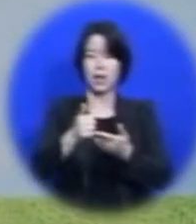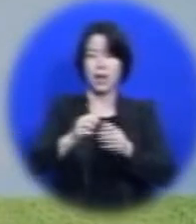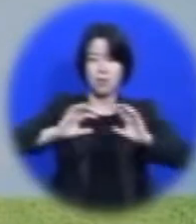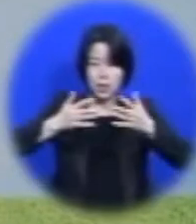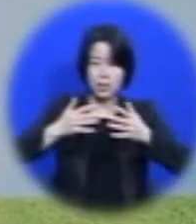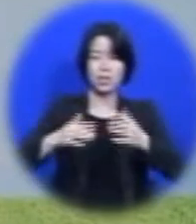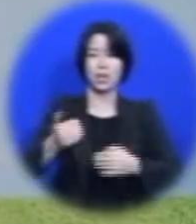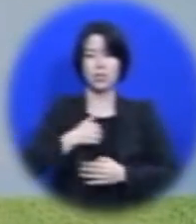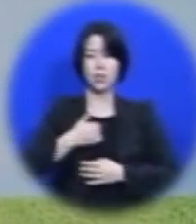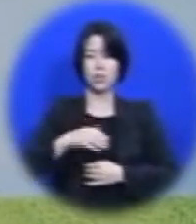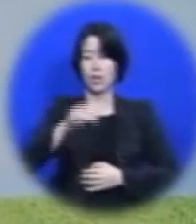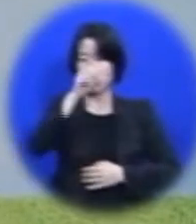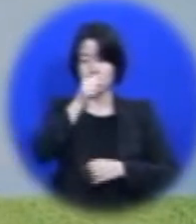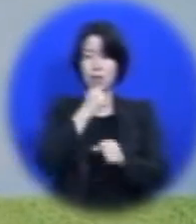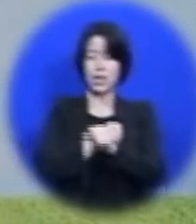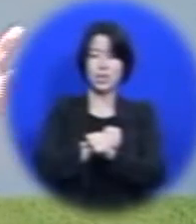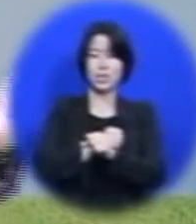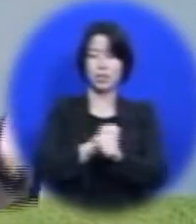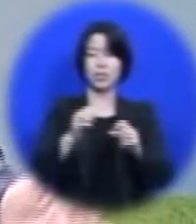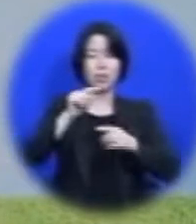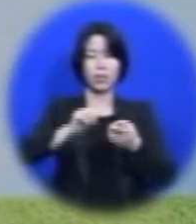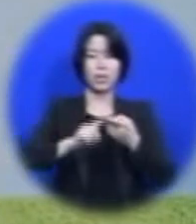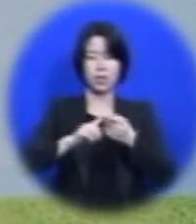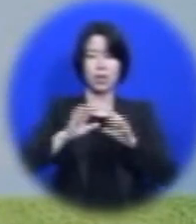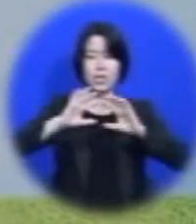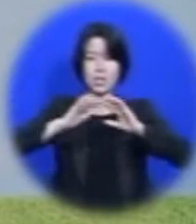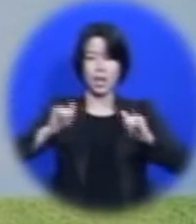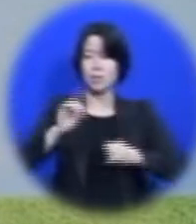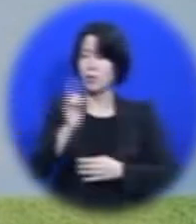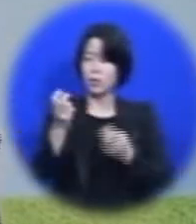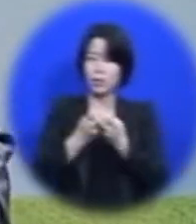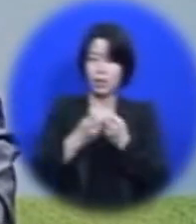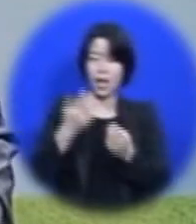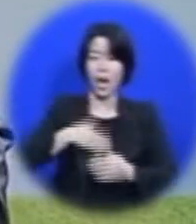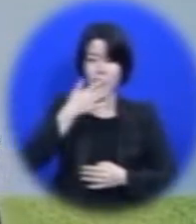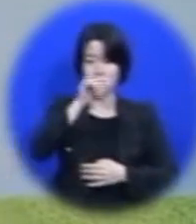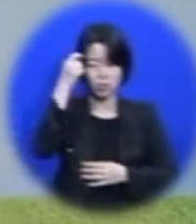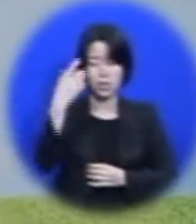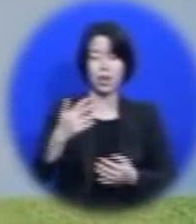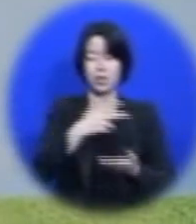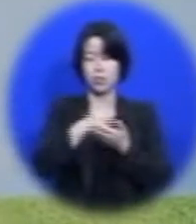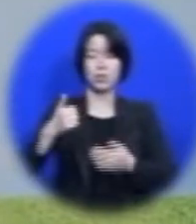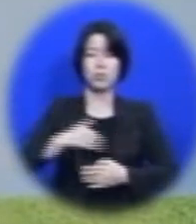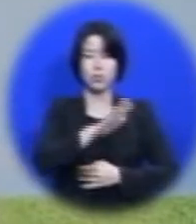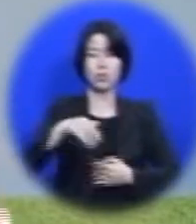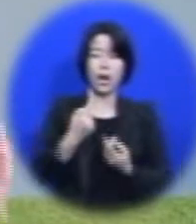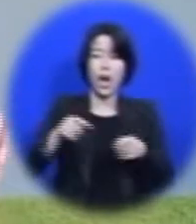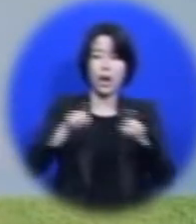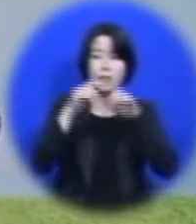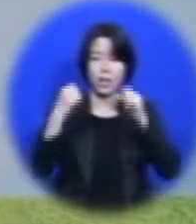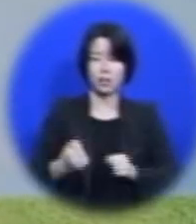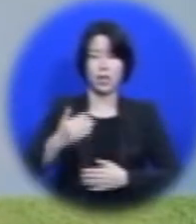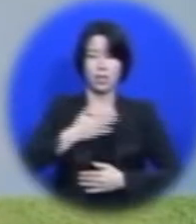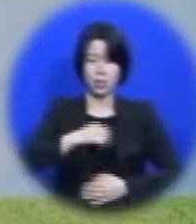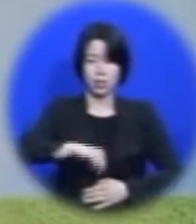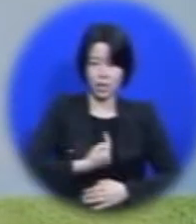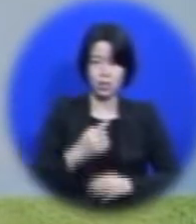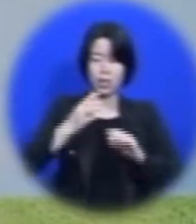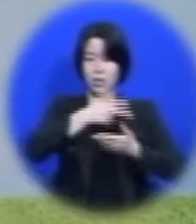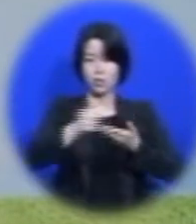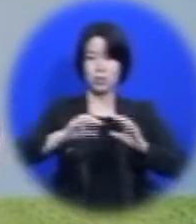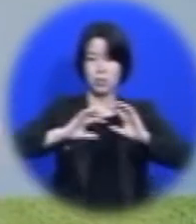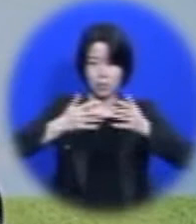백성이나 저를 좋아하신다는 것을 사람들이 어떻게 알 수 있겠습니까? 주님께서 우리와 함께 계심으로 저 자신과 주님의